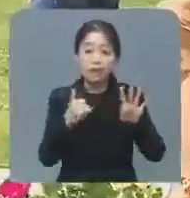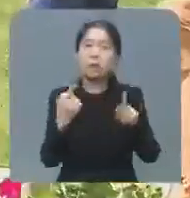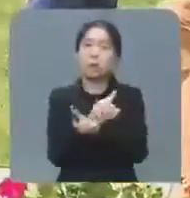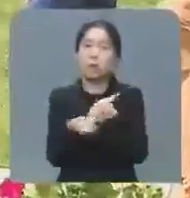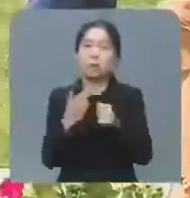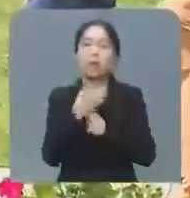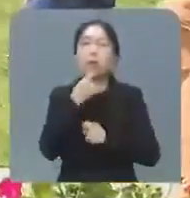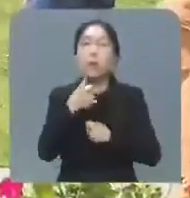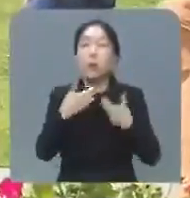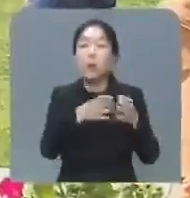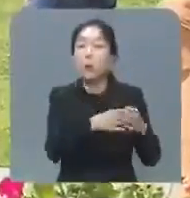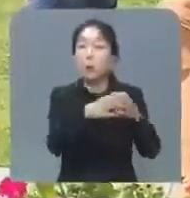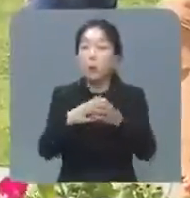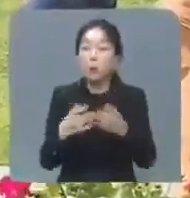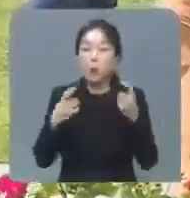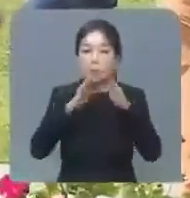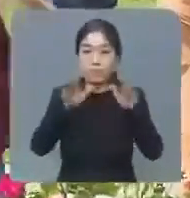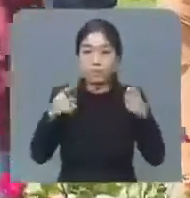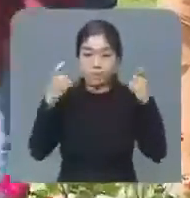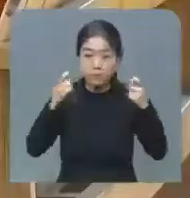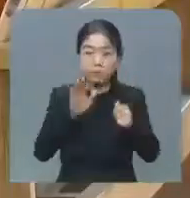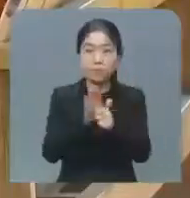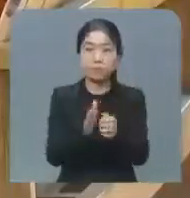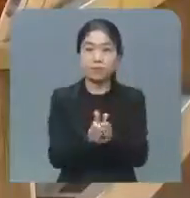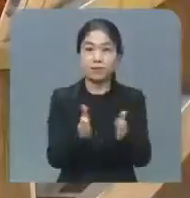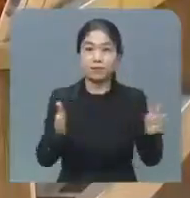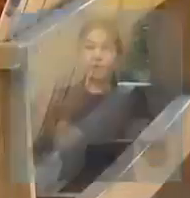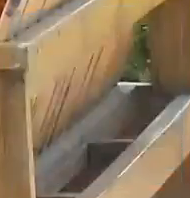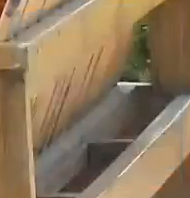소규모 전남여행 도 지원을 시작했습니다